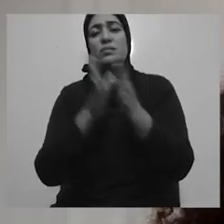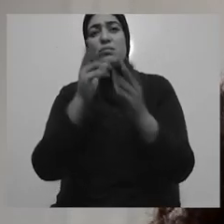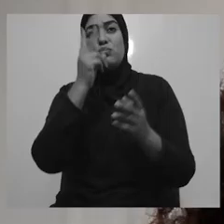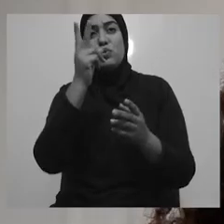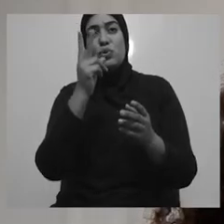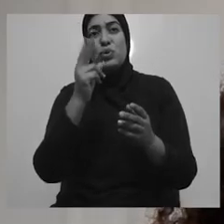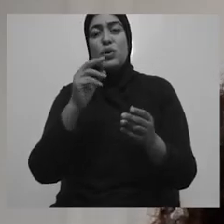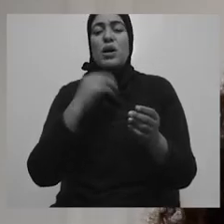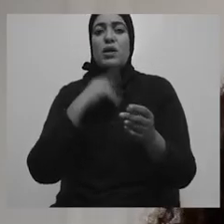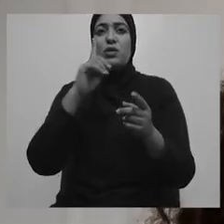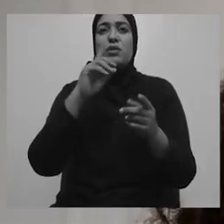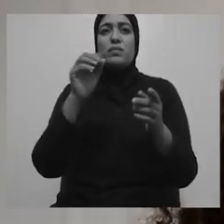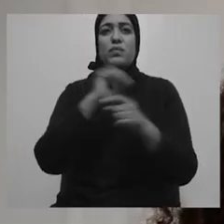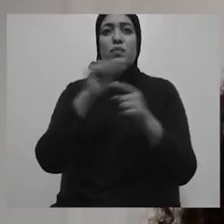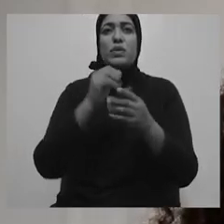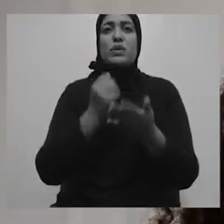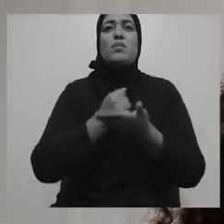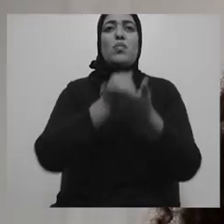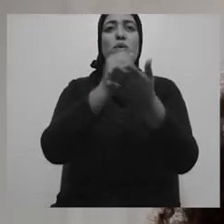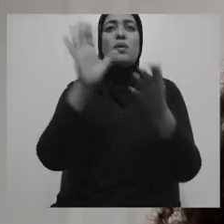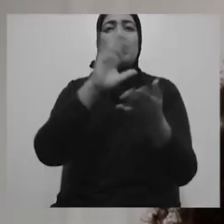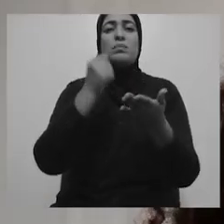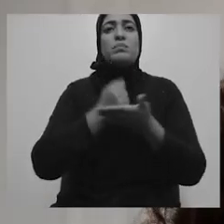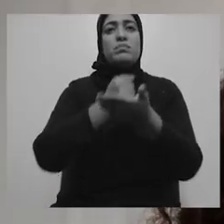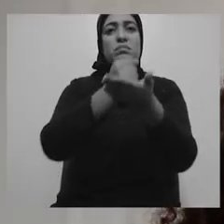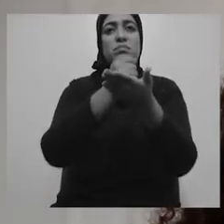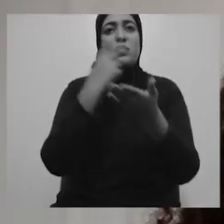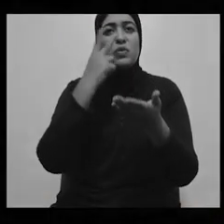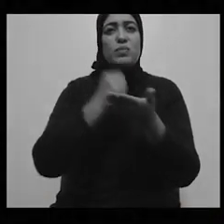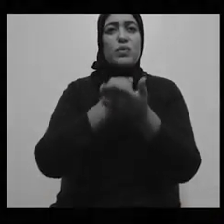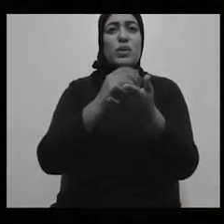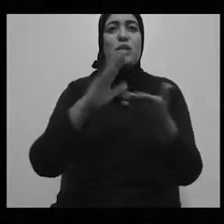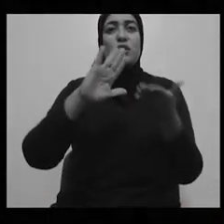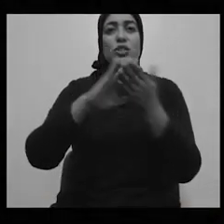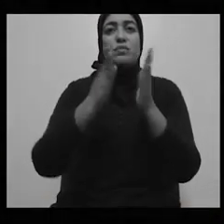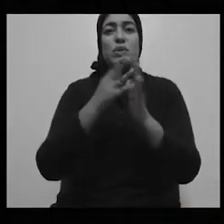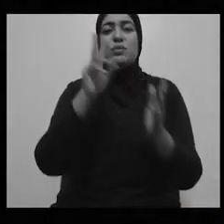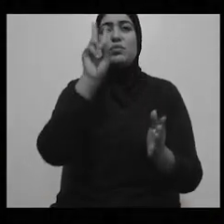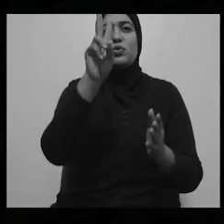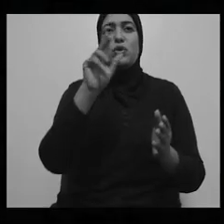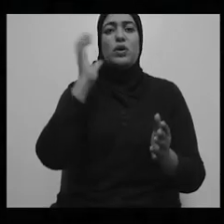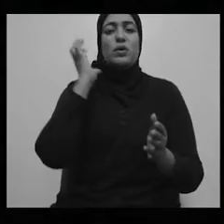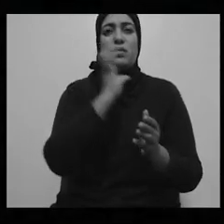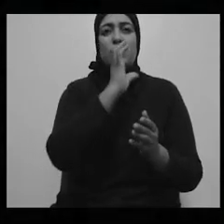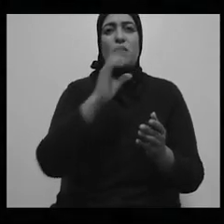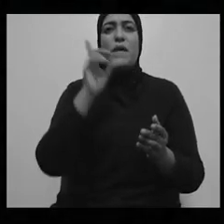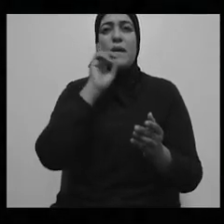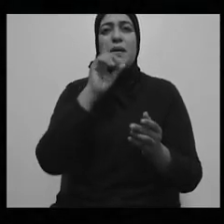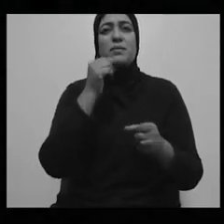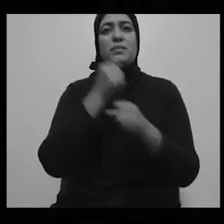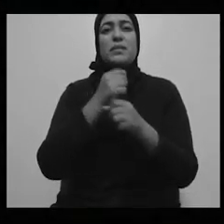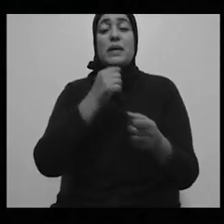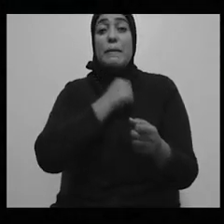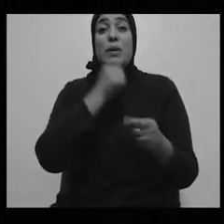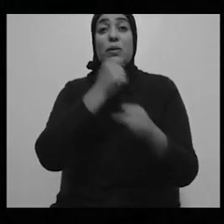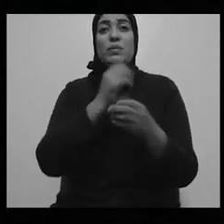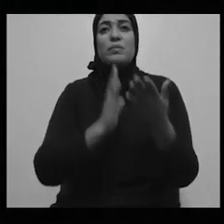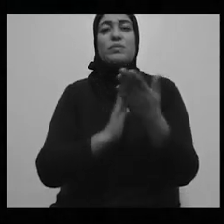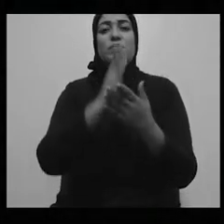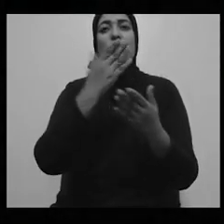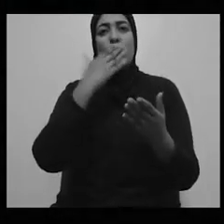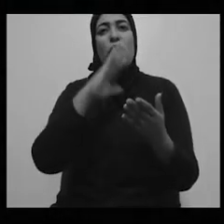certainement intéressant dans la mesure où ils vont porter la participation politique des personnes ont suivi son